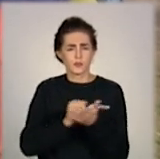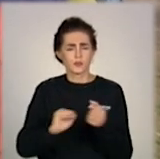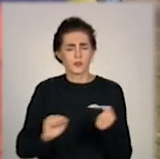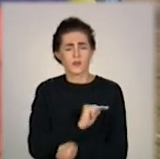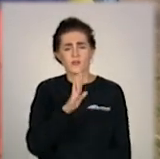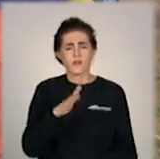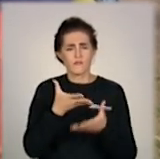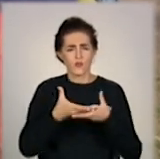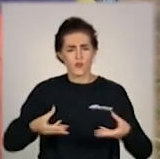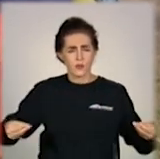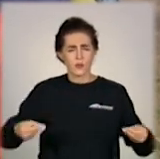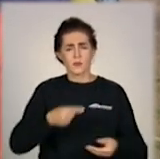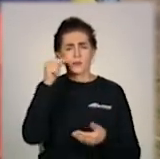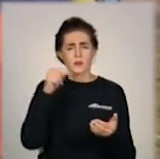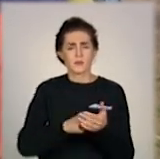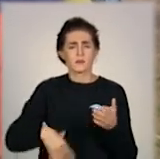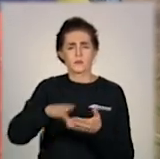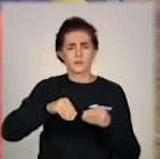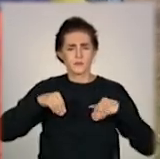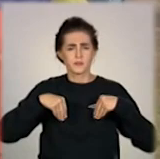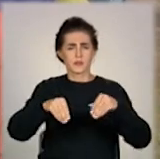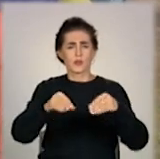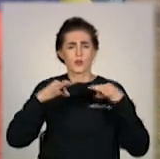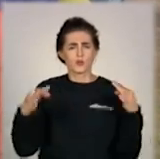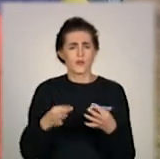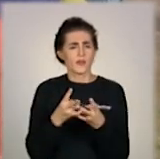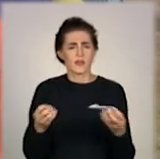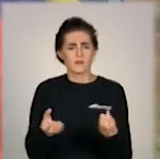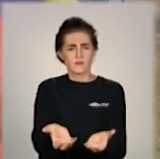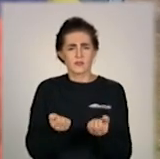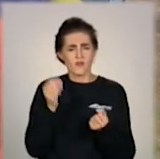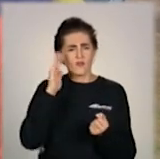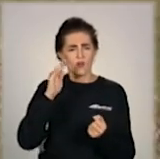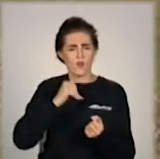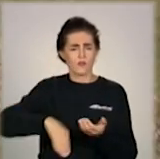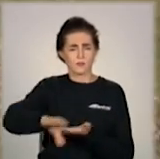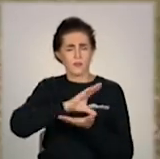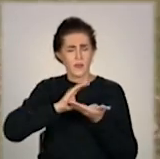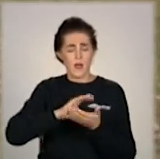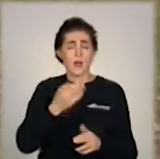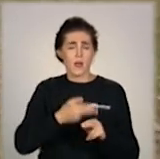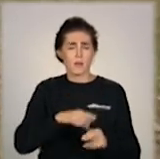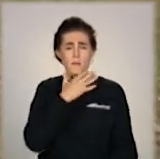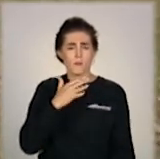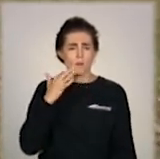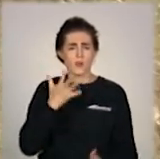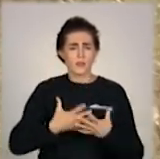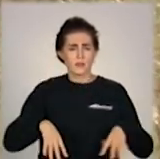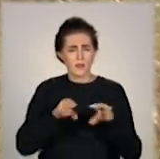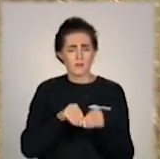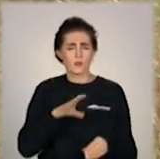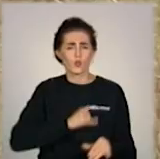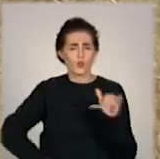осінню він передіскував. Він поле засіяв, але він же з нього нічого не взяв, бо там вода стояла. Через це багатодітній родині